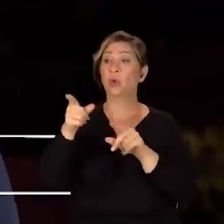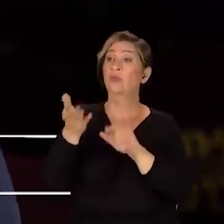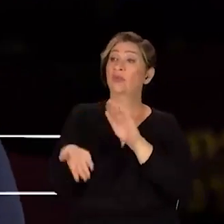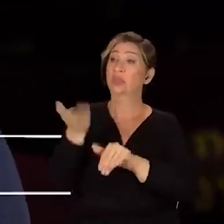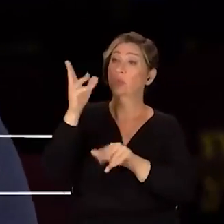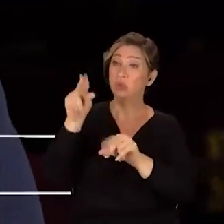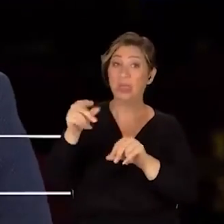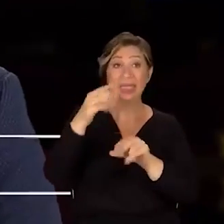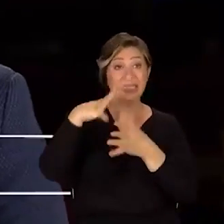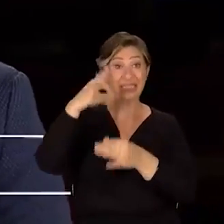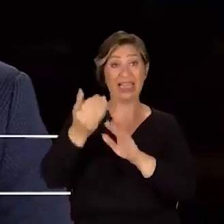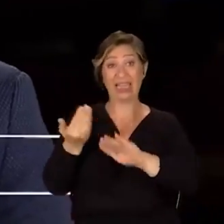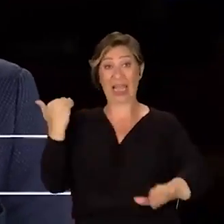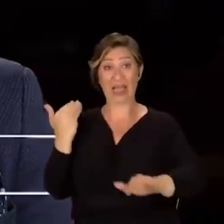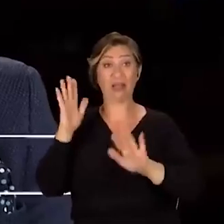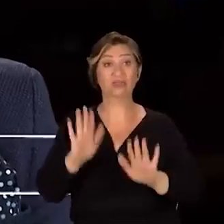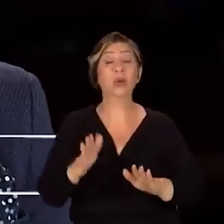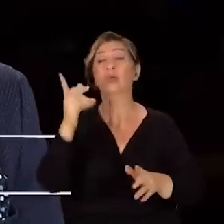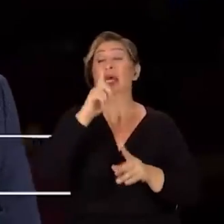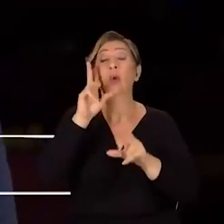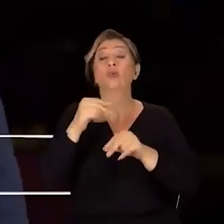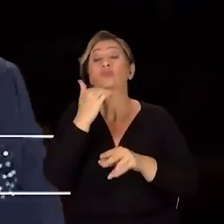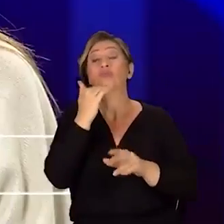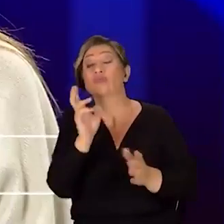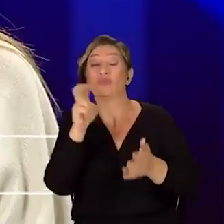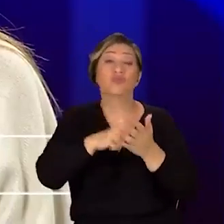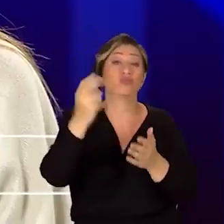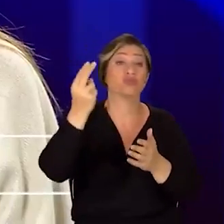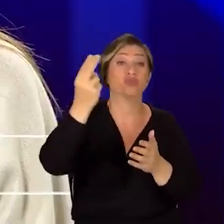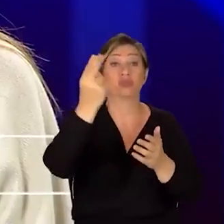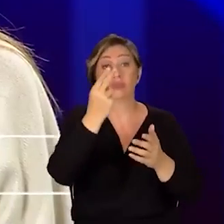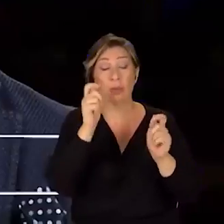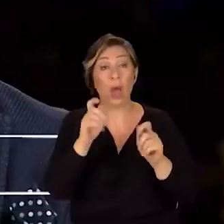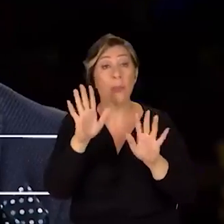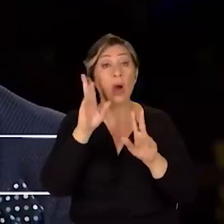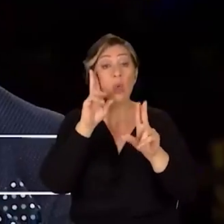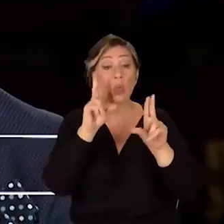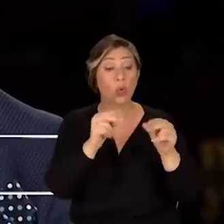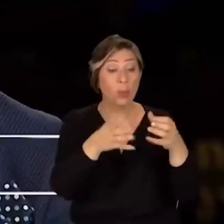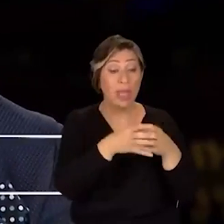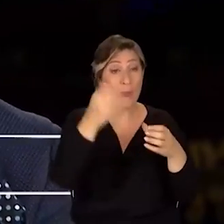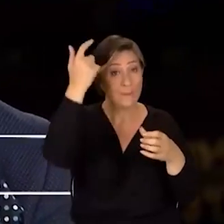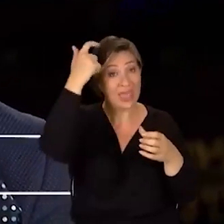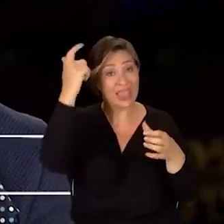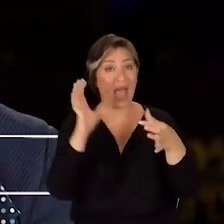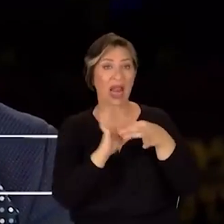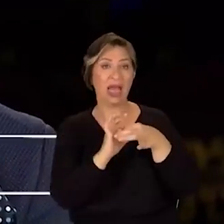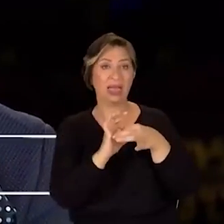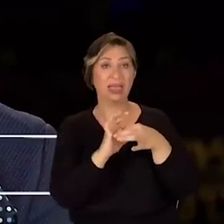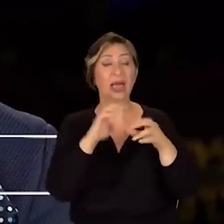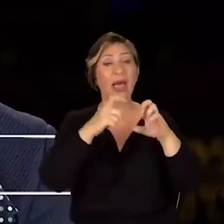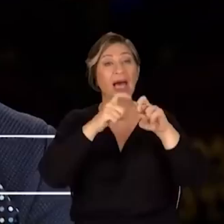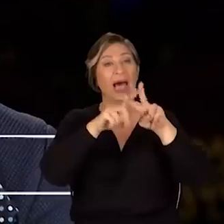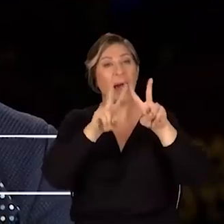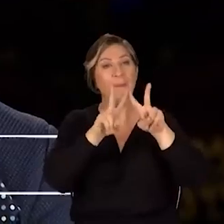uyursa insanlık geri kalacak. Ne yapsın adamcağız? Yatakta evet. Duramıyor fazladan. Evet. Ama uyumayla ilgili kısım kesin beyinle alakalı. Onun da REM